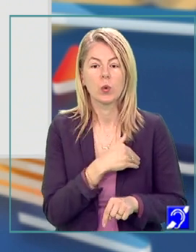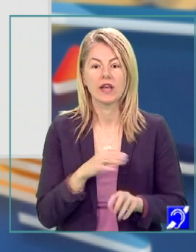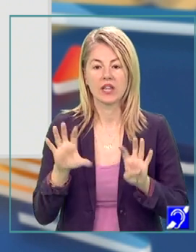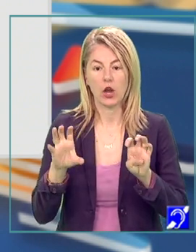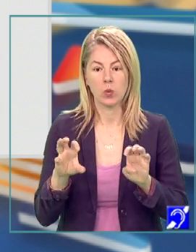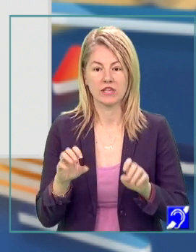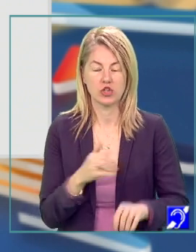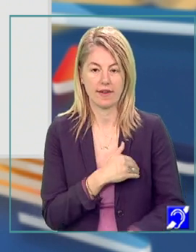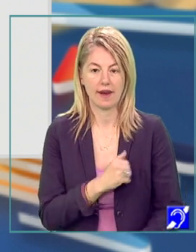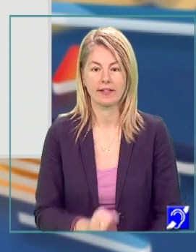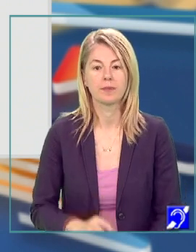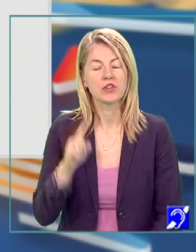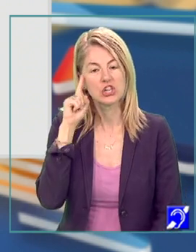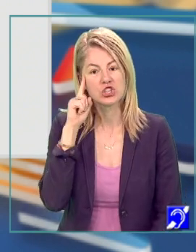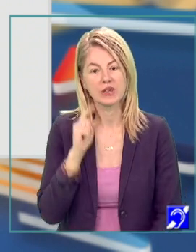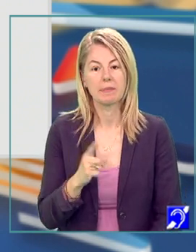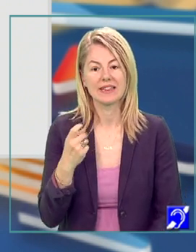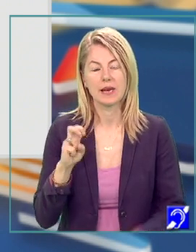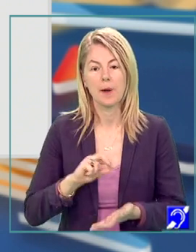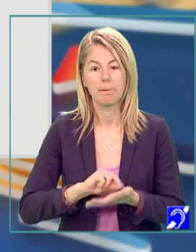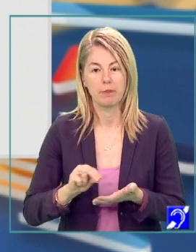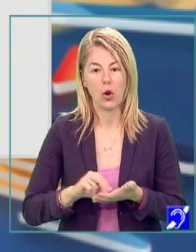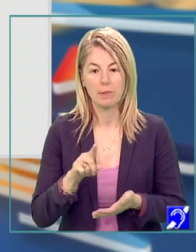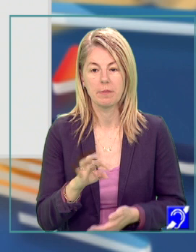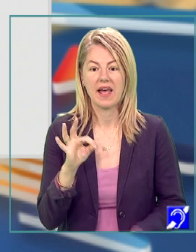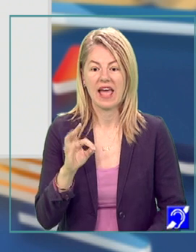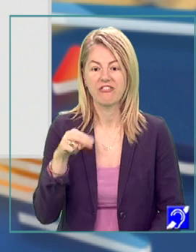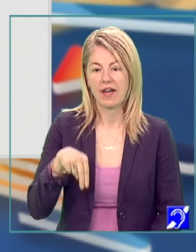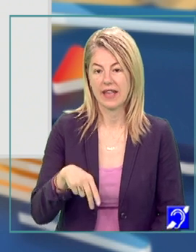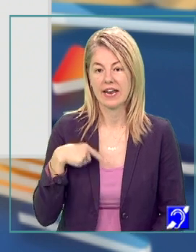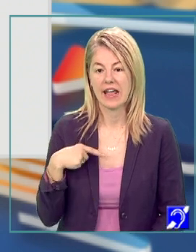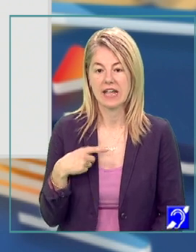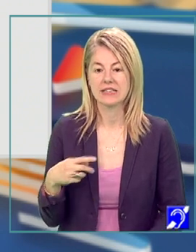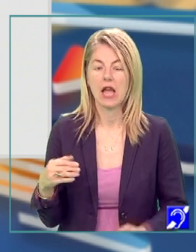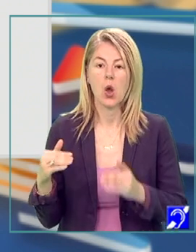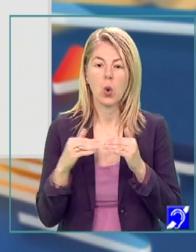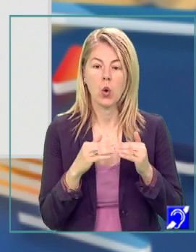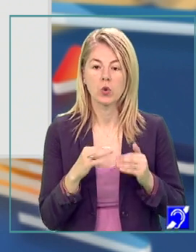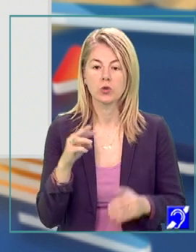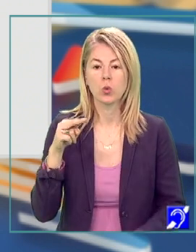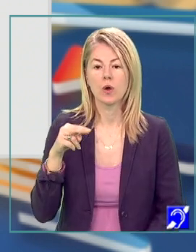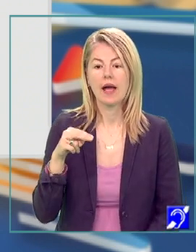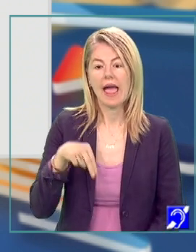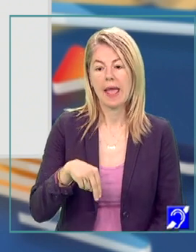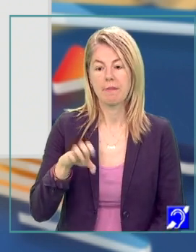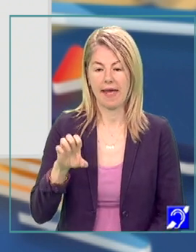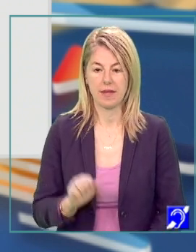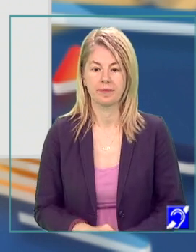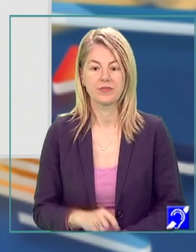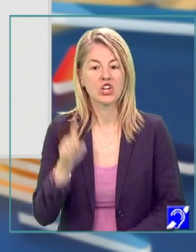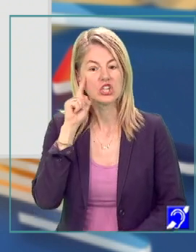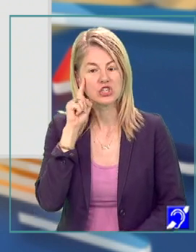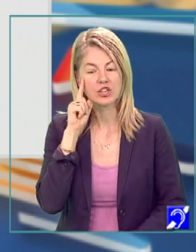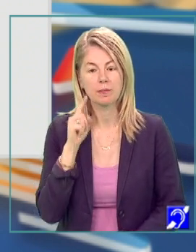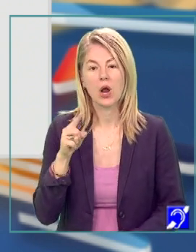avem așa, știm, din ipoteză că Fn este congruent cu Me, mai știm că